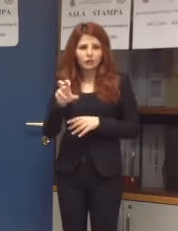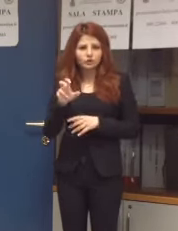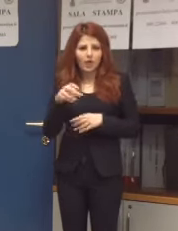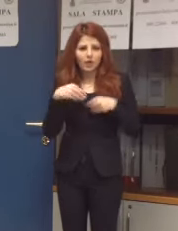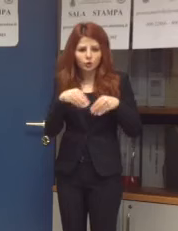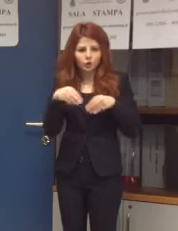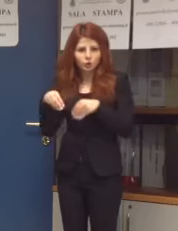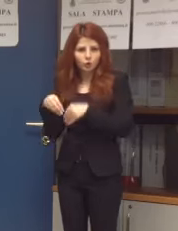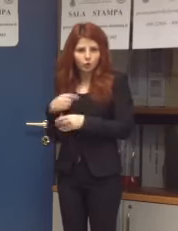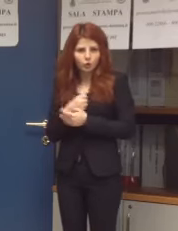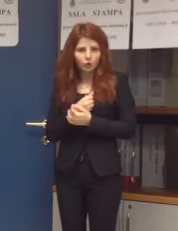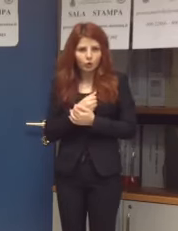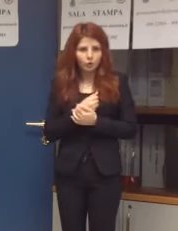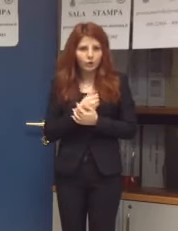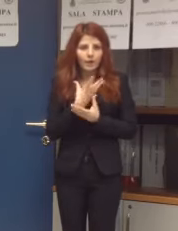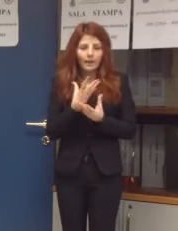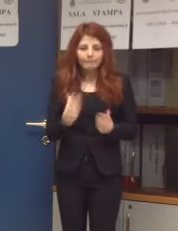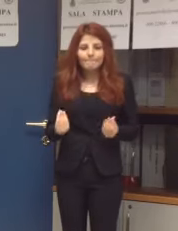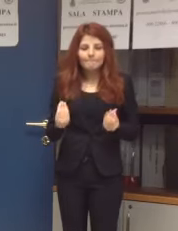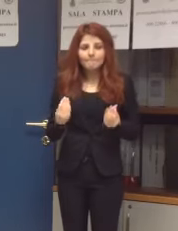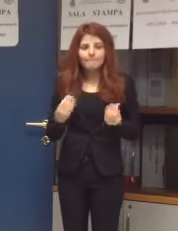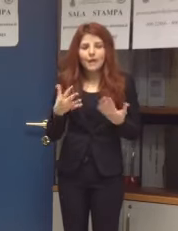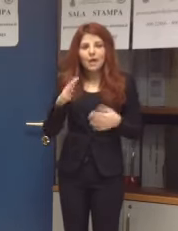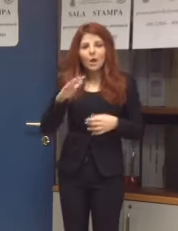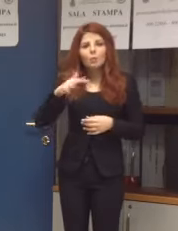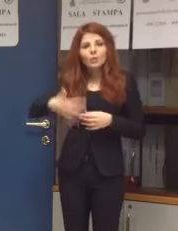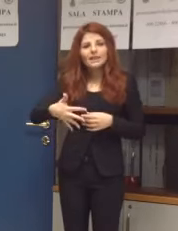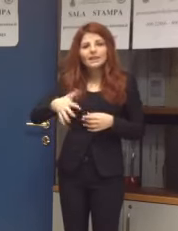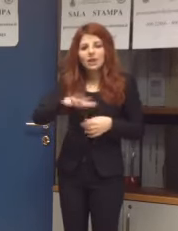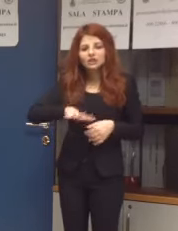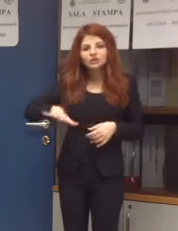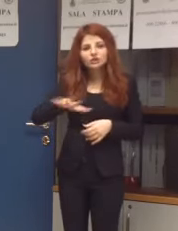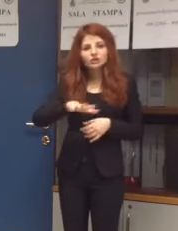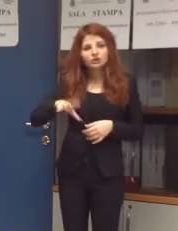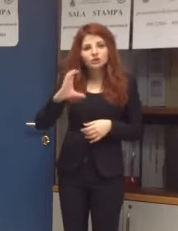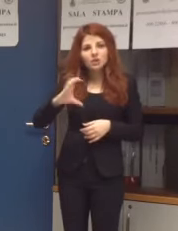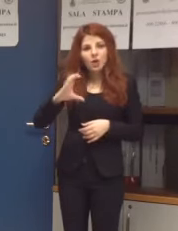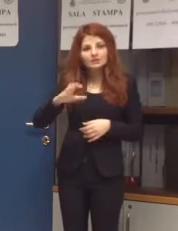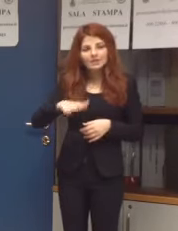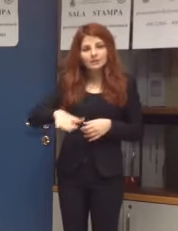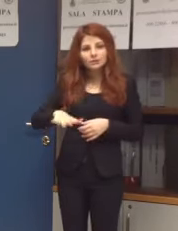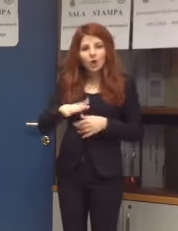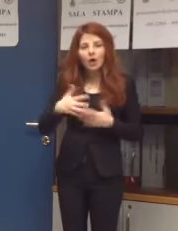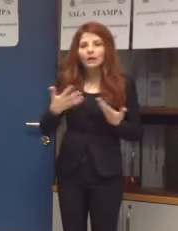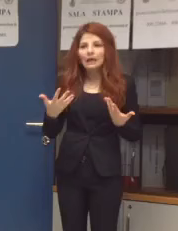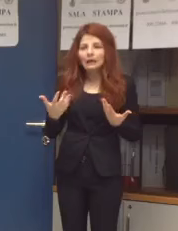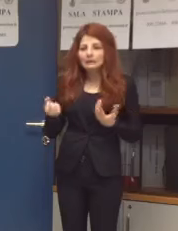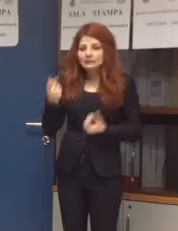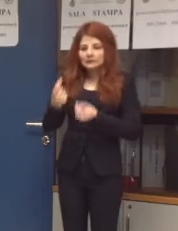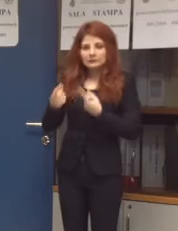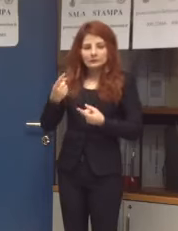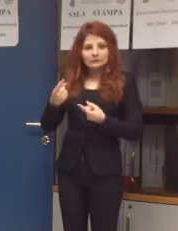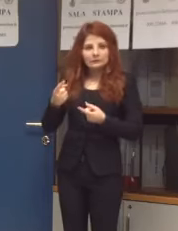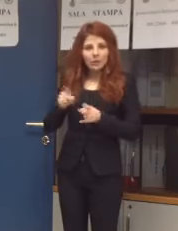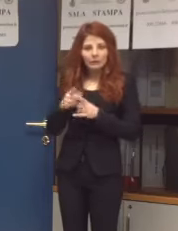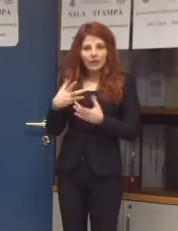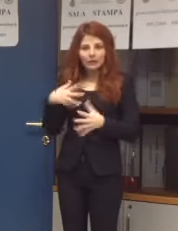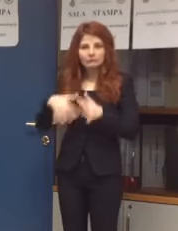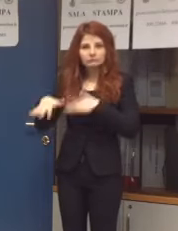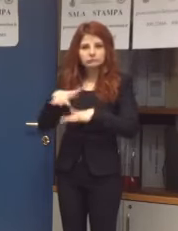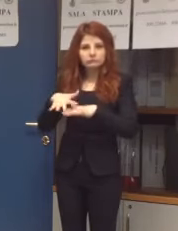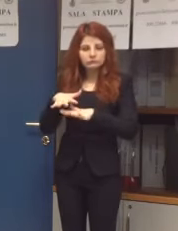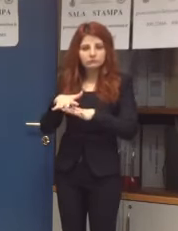animati, soprattutto nella quinta circoscrizione, ma ci sono delle lavorazioni anche delle pratiche, soprattutto per quelli che